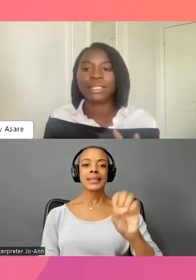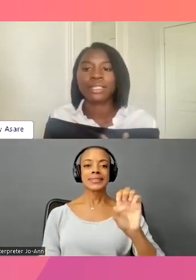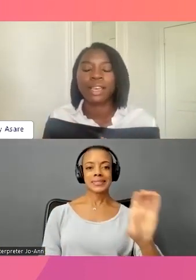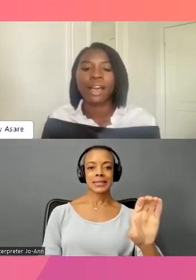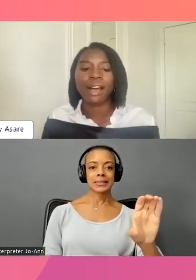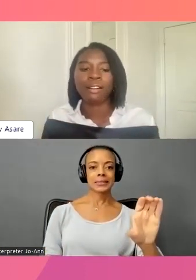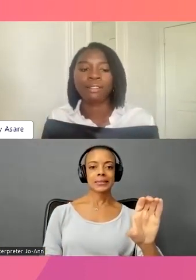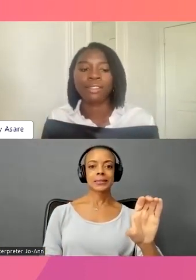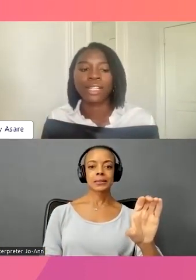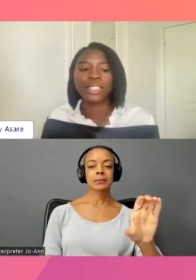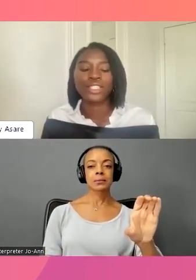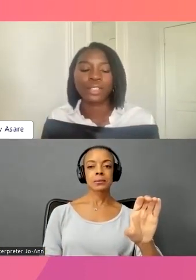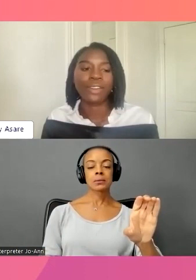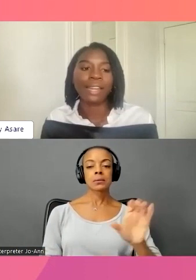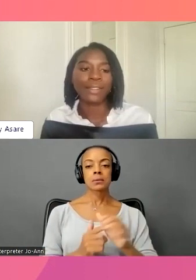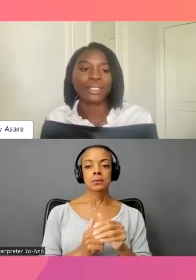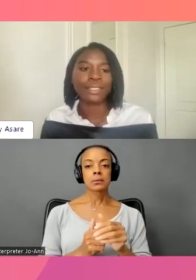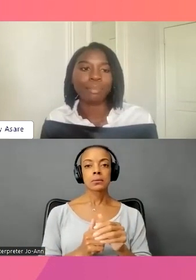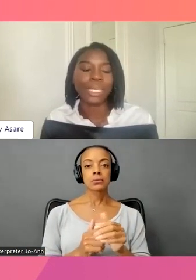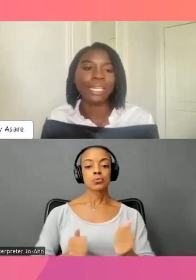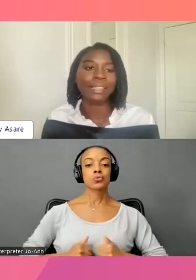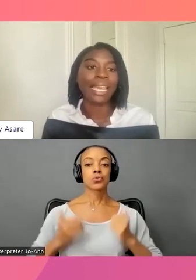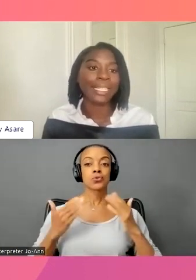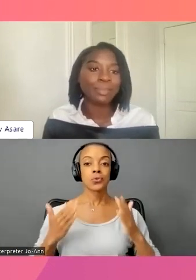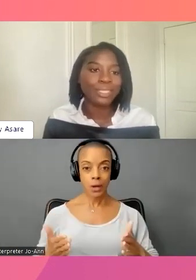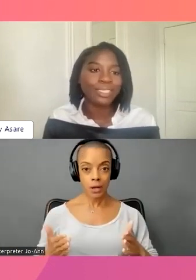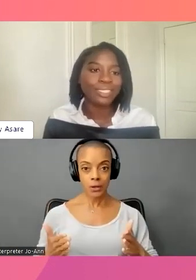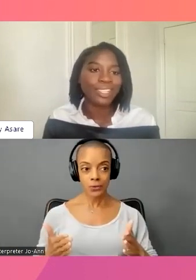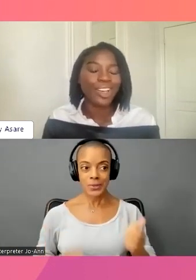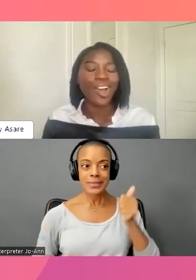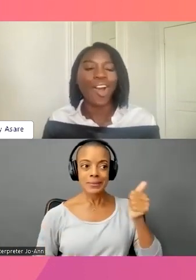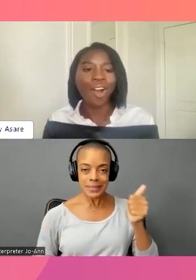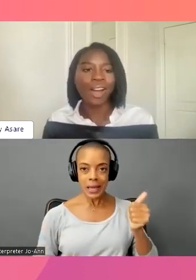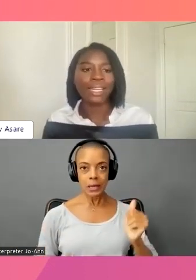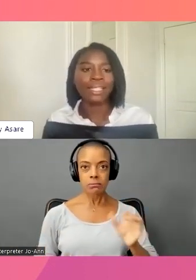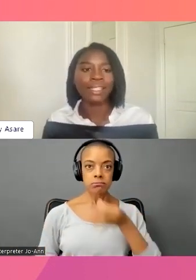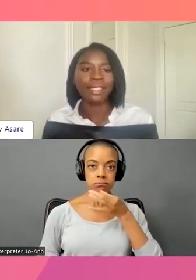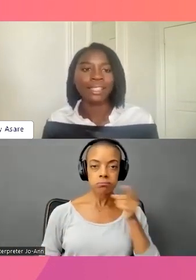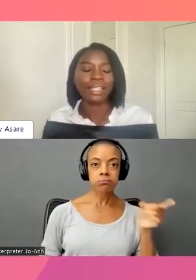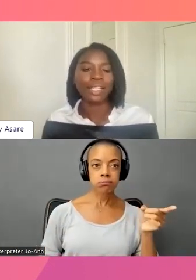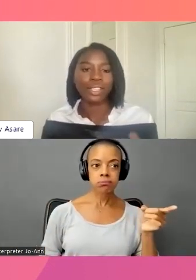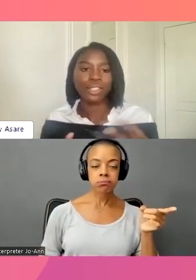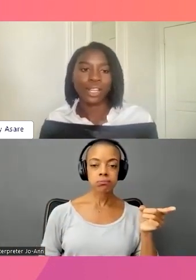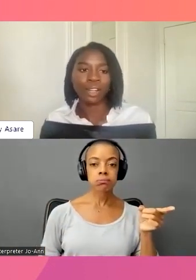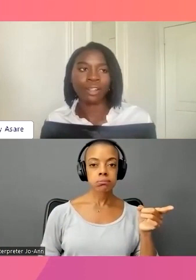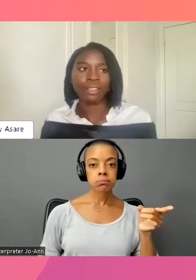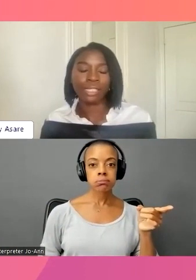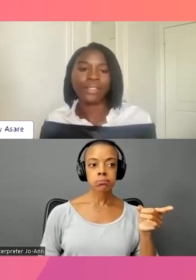l'importance du collectif d'experts survivantes WISEC. En gros, il faut voir les